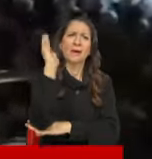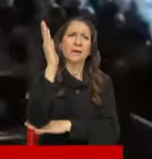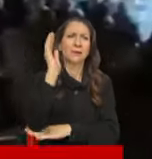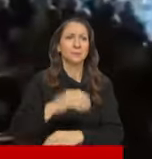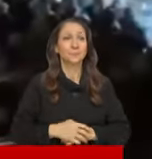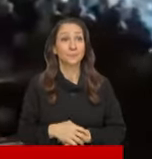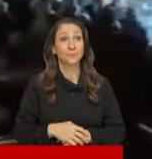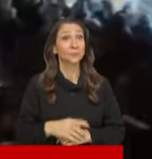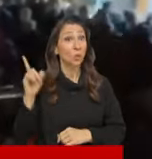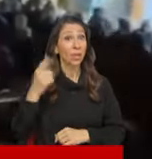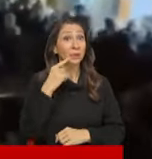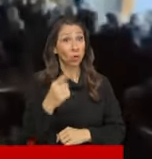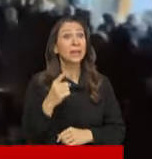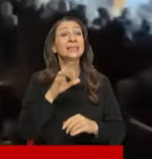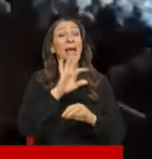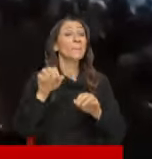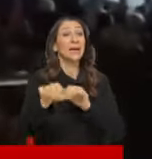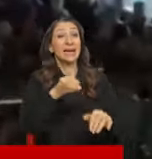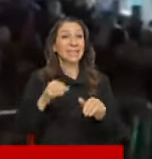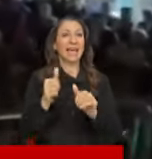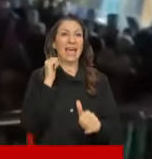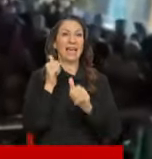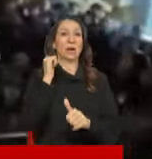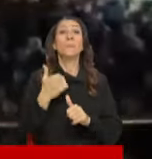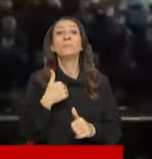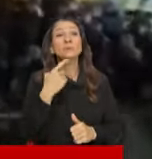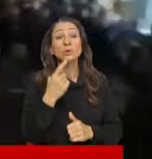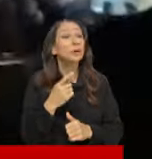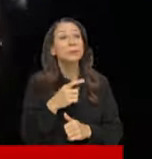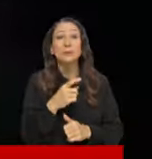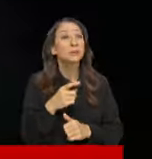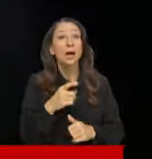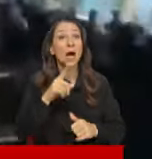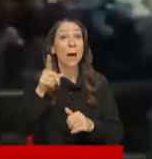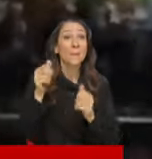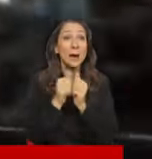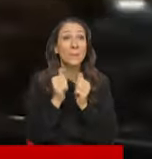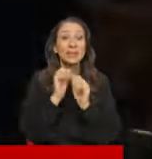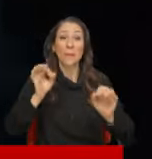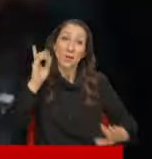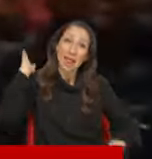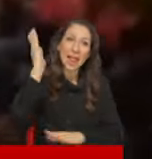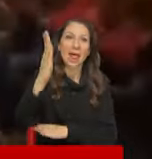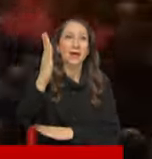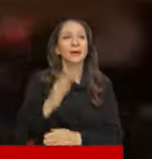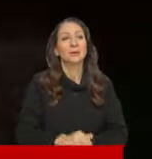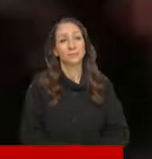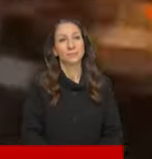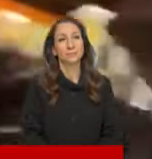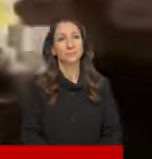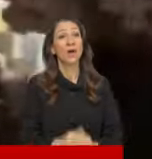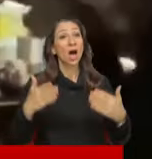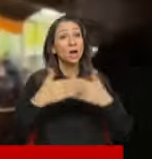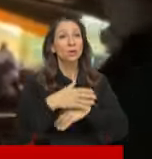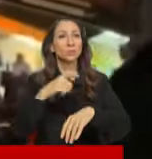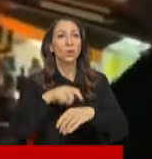kii diyor ki Tam Gaz geri Biz diyoruz K Başkanım ve akşam